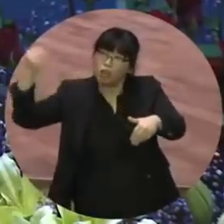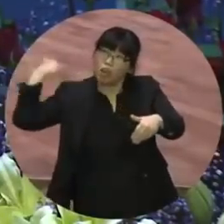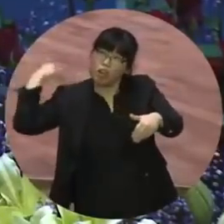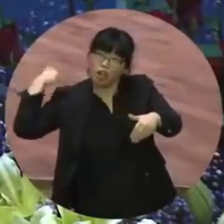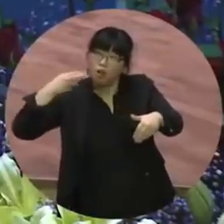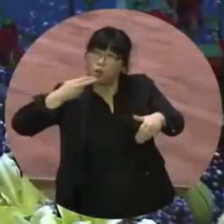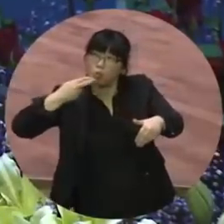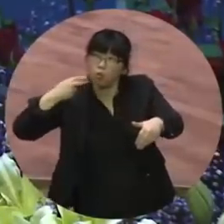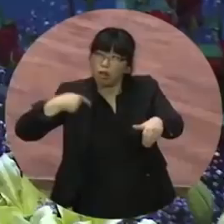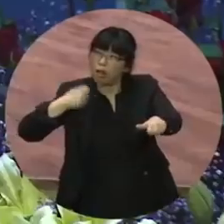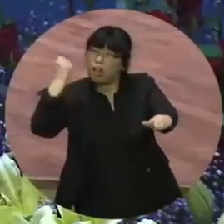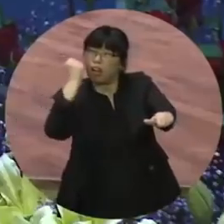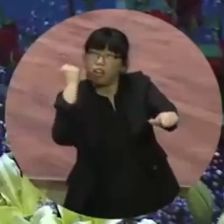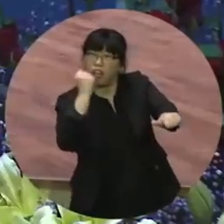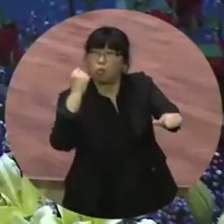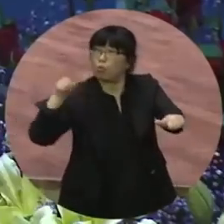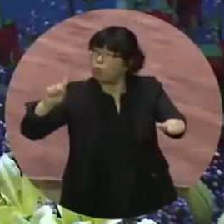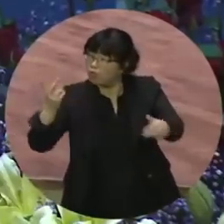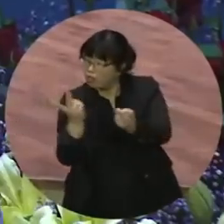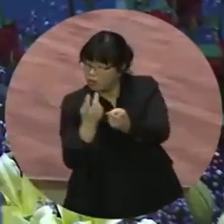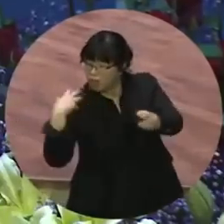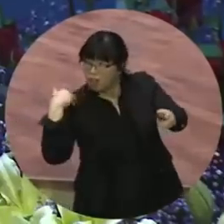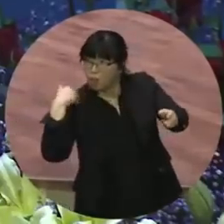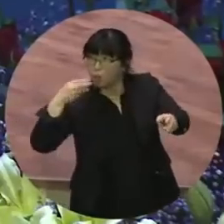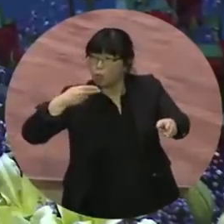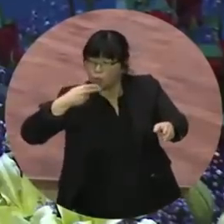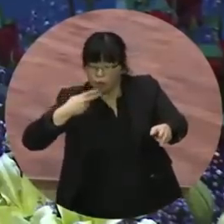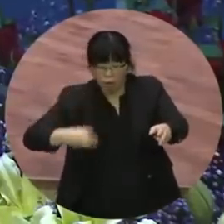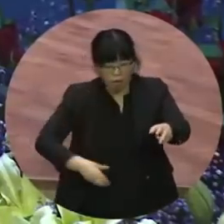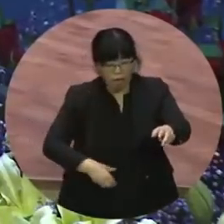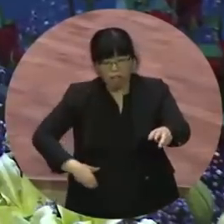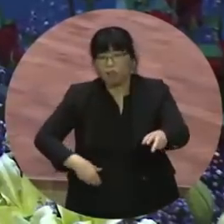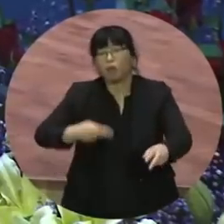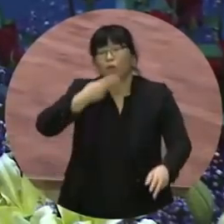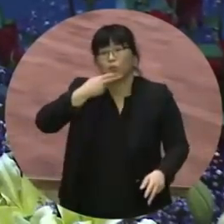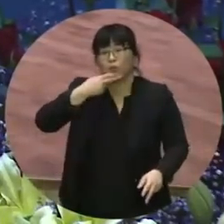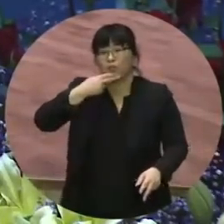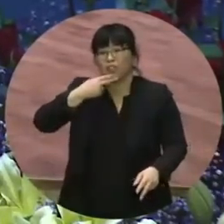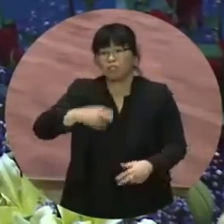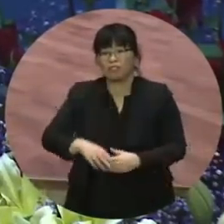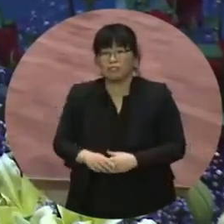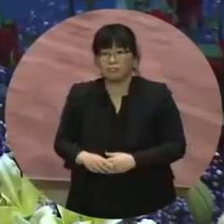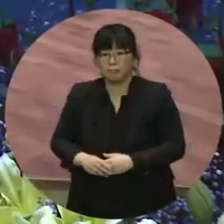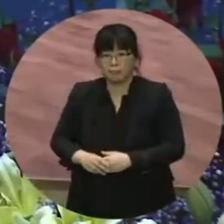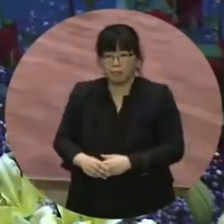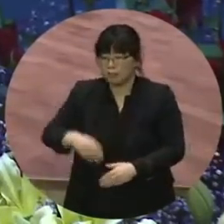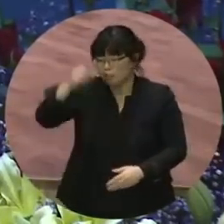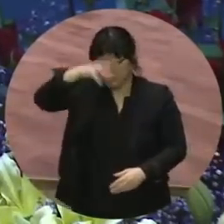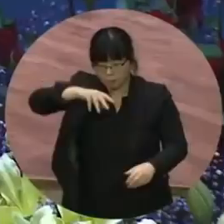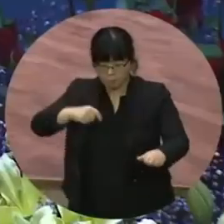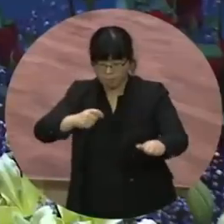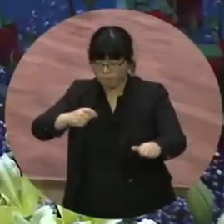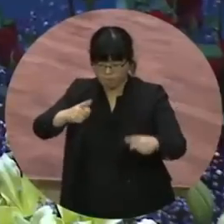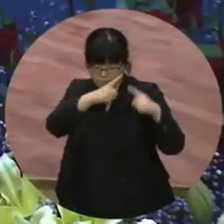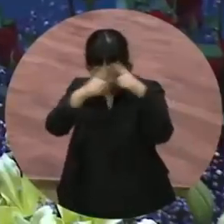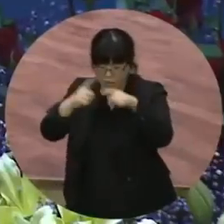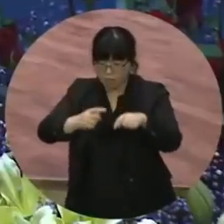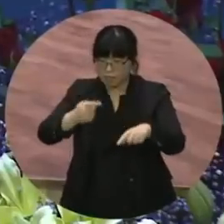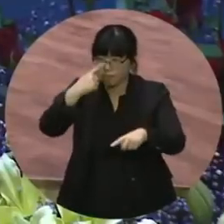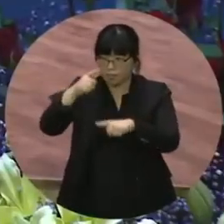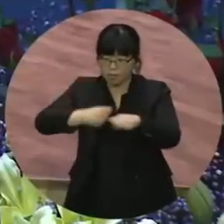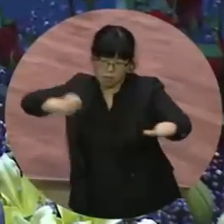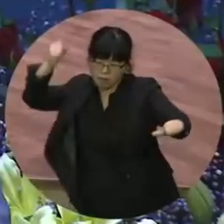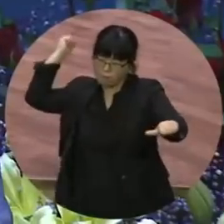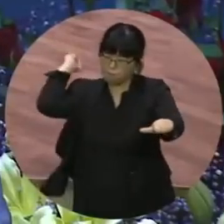이렇게 빼가 주저하고 막 눈치 스슬 보고 그걸 안 했다. 성경이 분명히 말하고 있어요. 바로 그냥 막